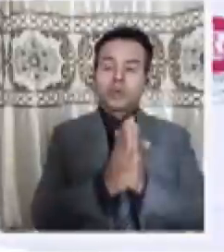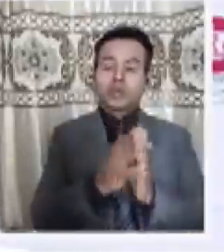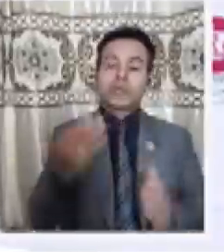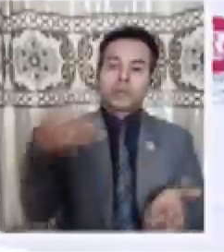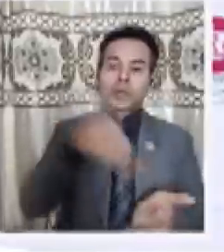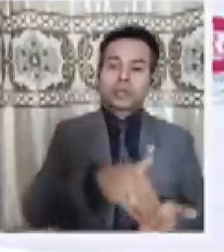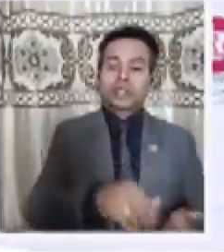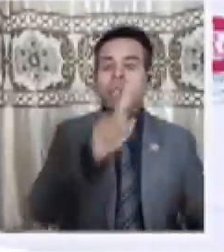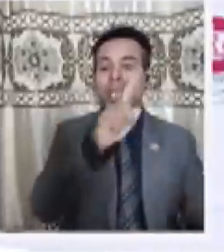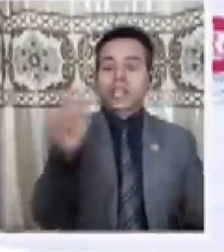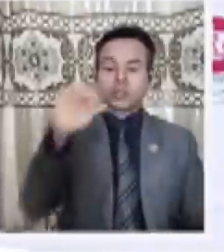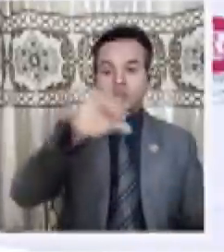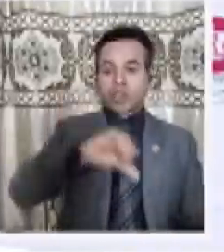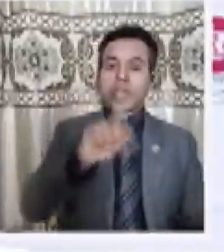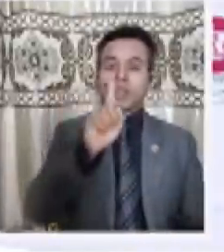191 জন।